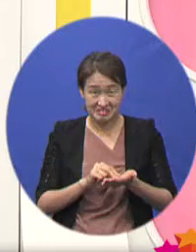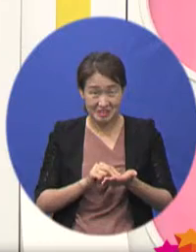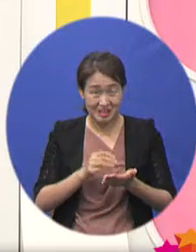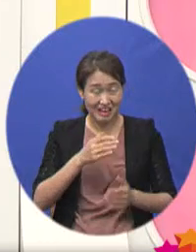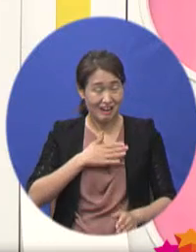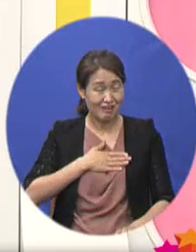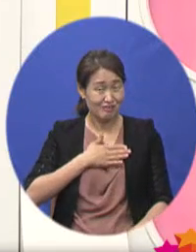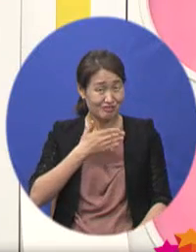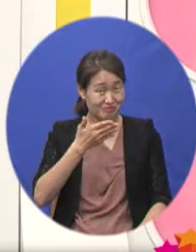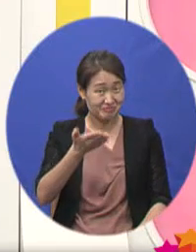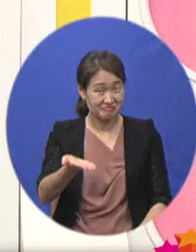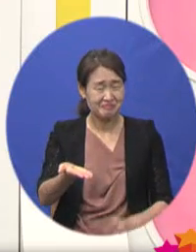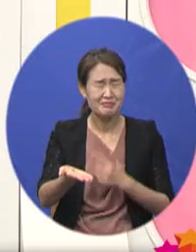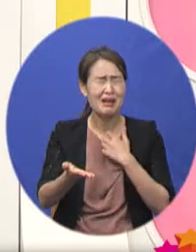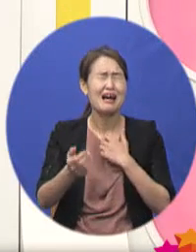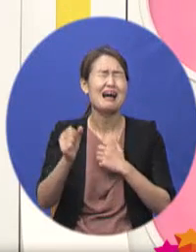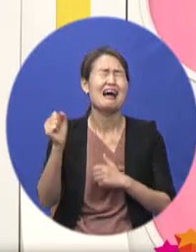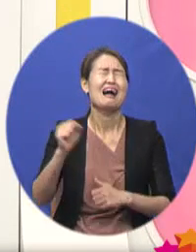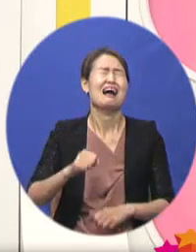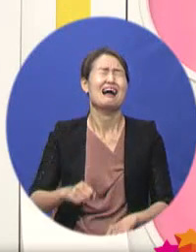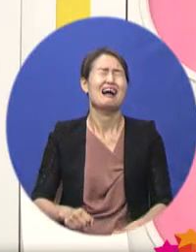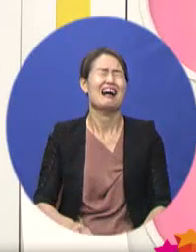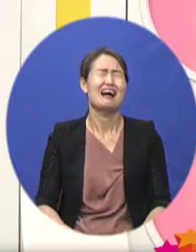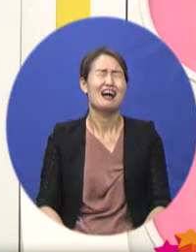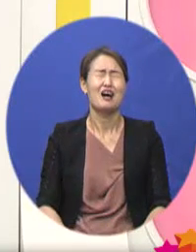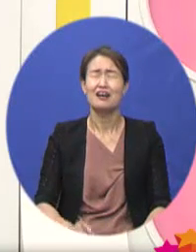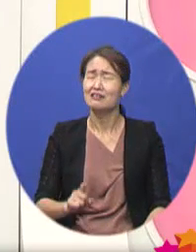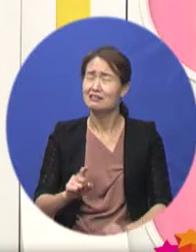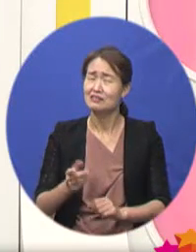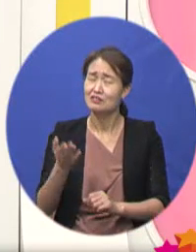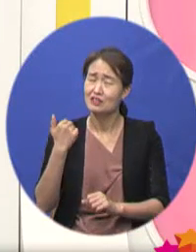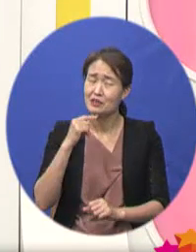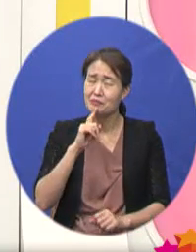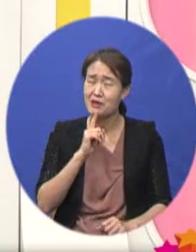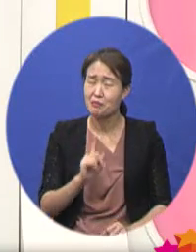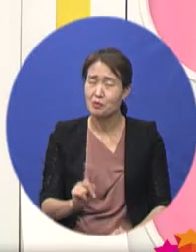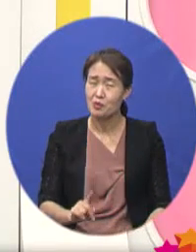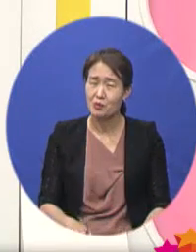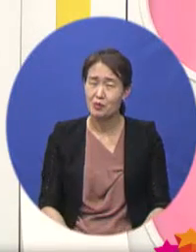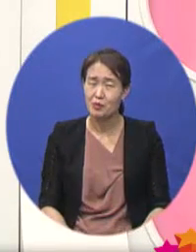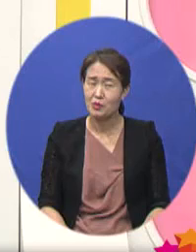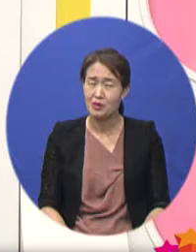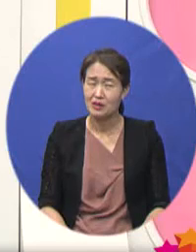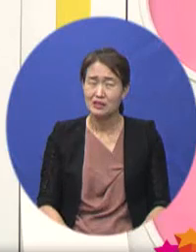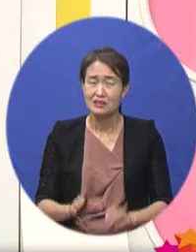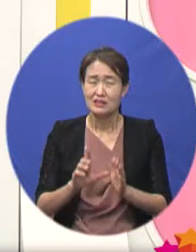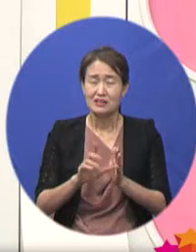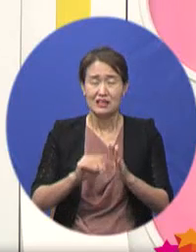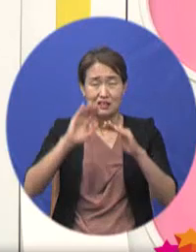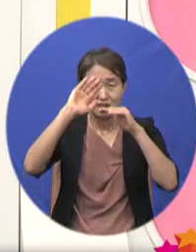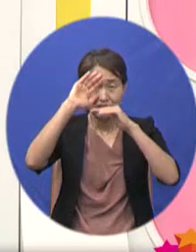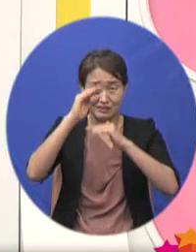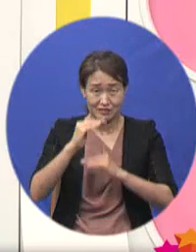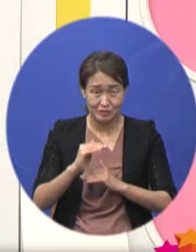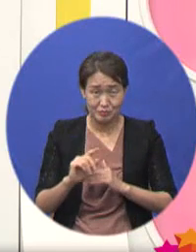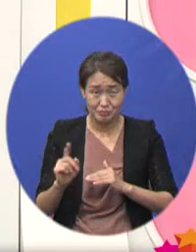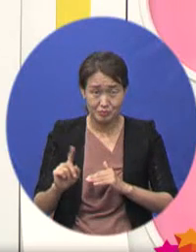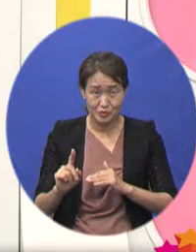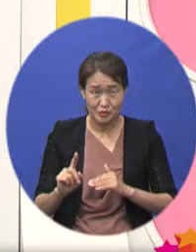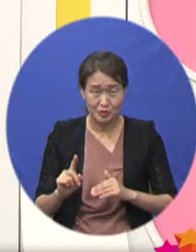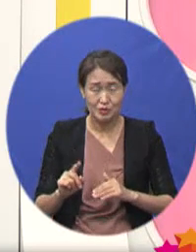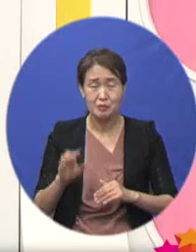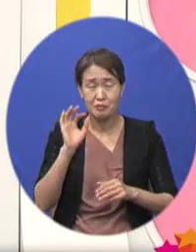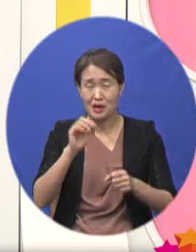냈거든요. 아, 퀴즈. 수수께끼 뭐 내셨죠? 그때요, 이